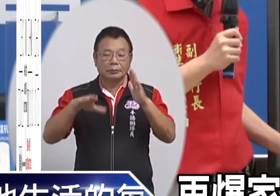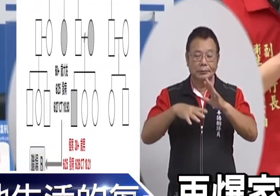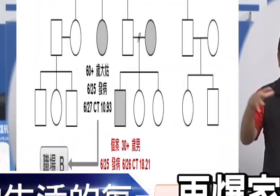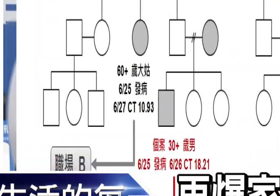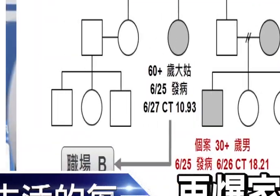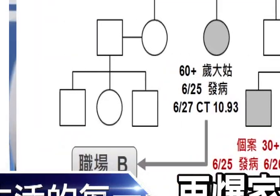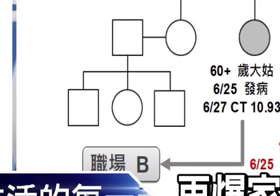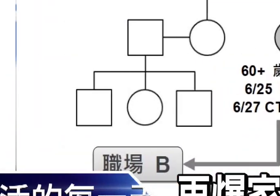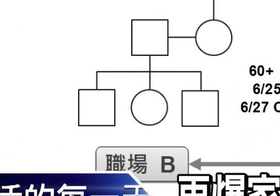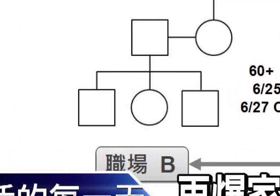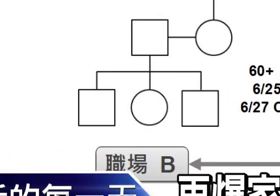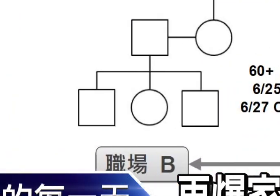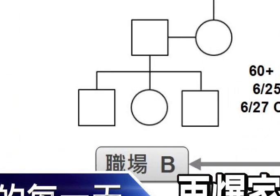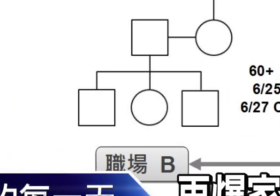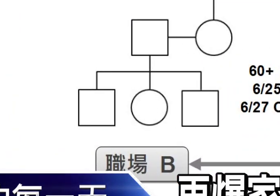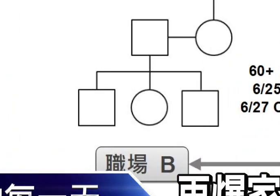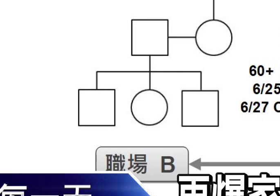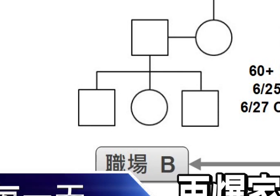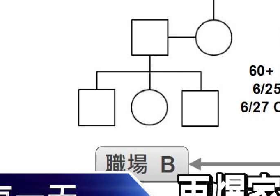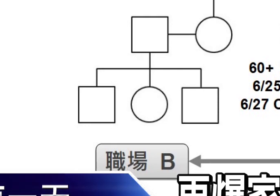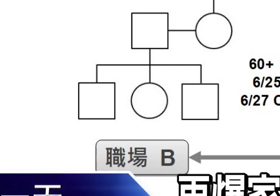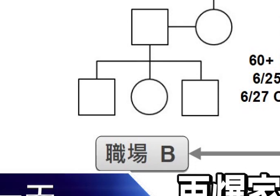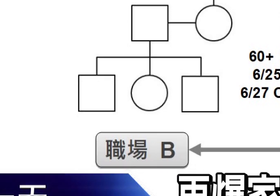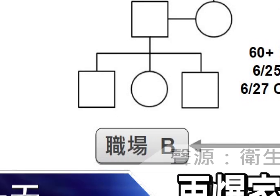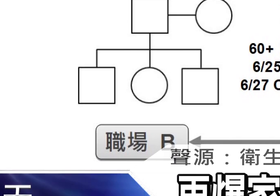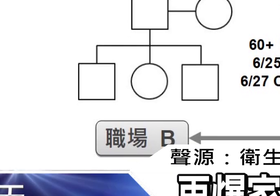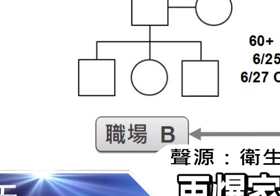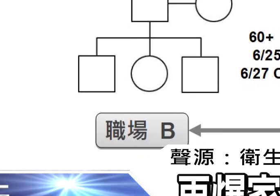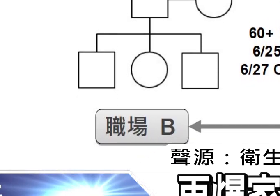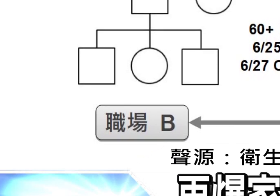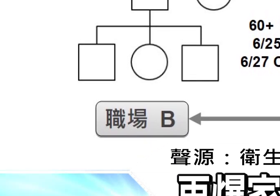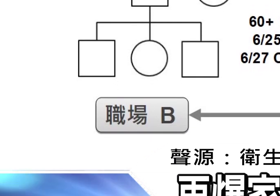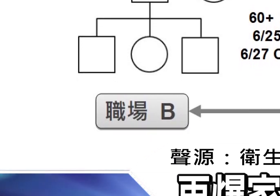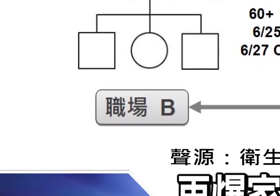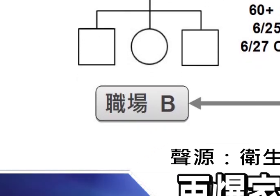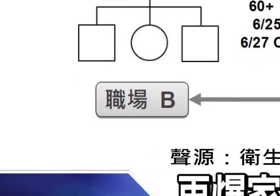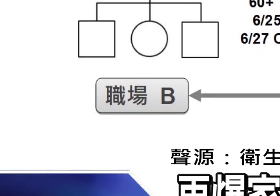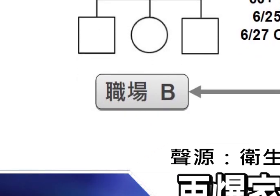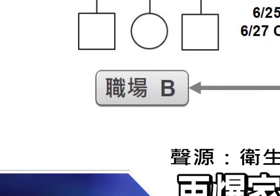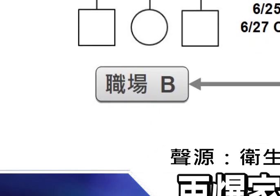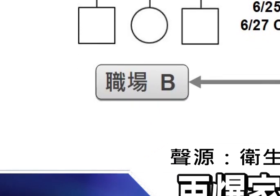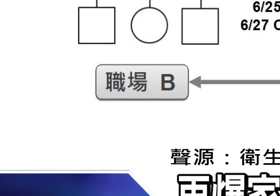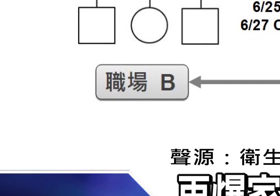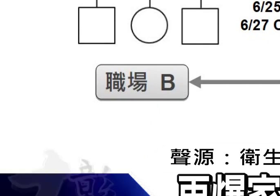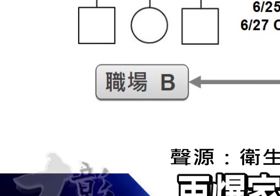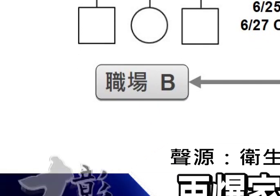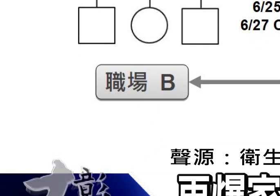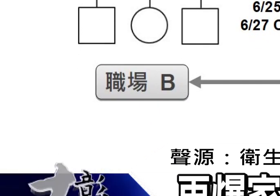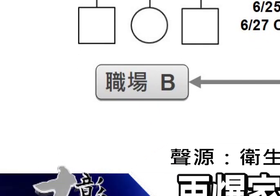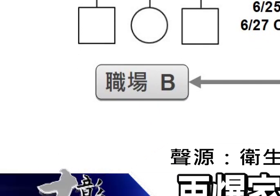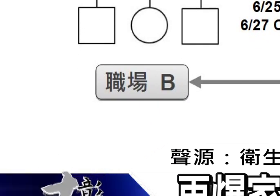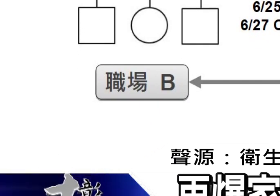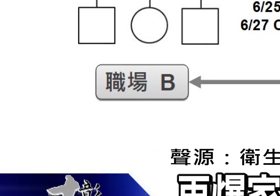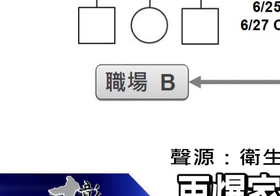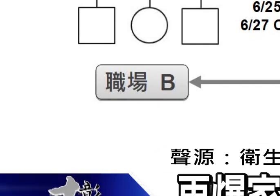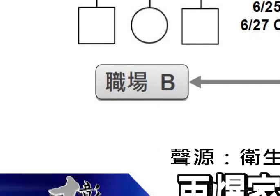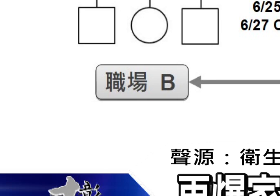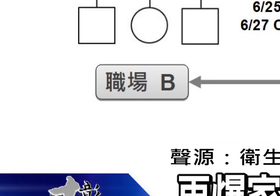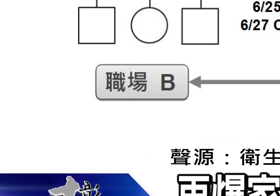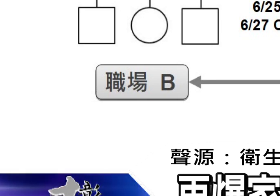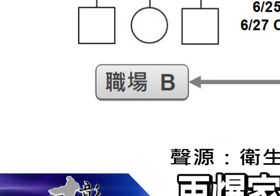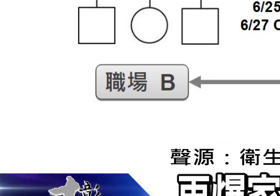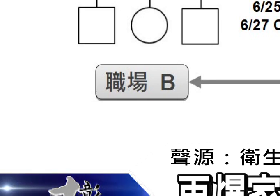方面你要找它的传染的来源，一方面你要注意到它可能往它的职场哦来移动哦，所